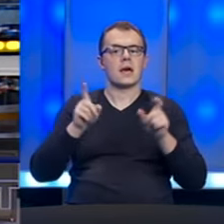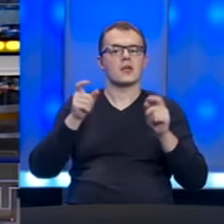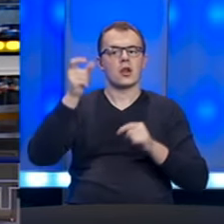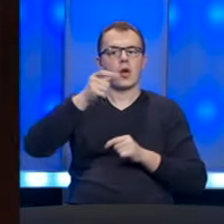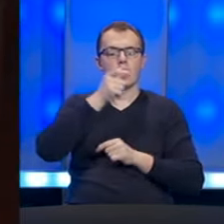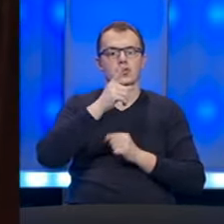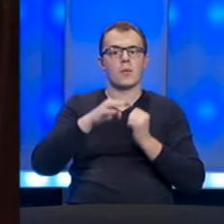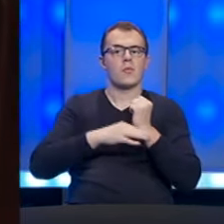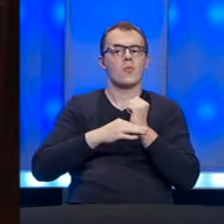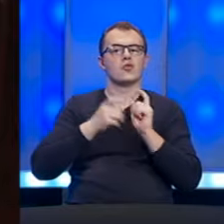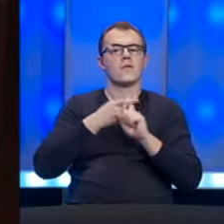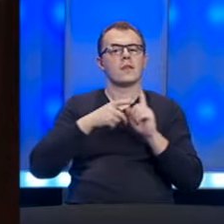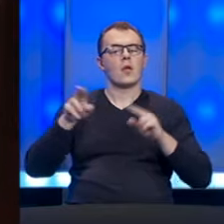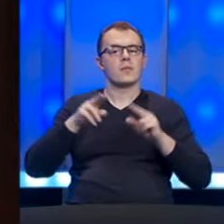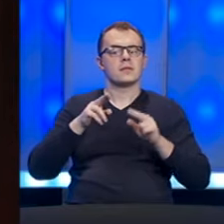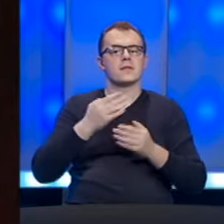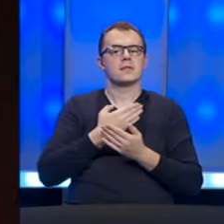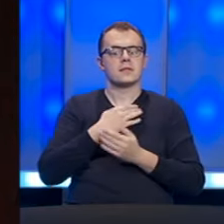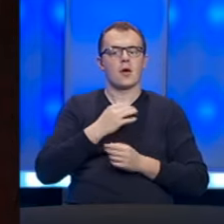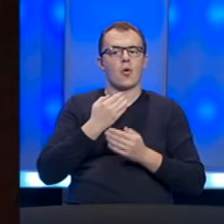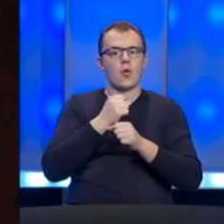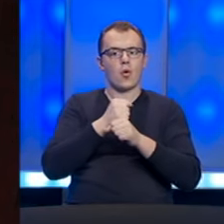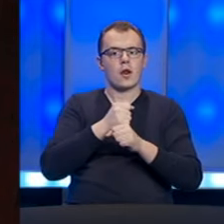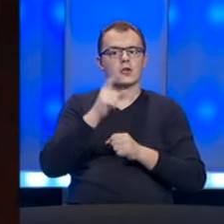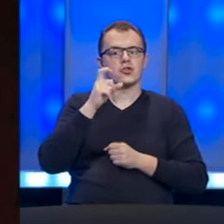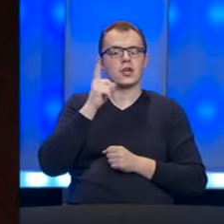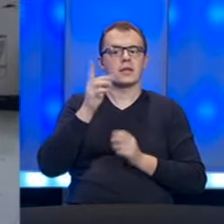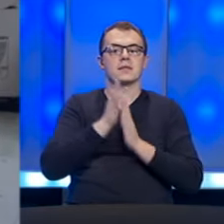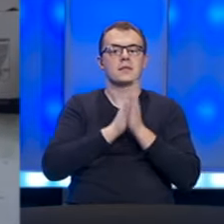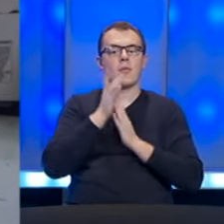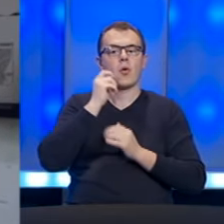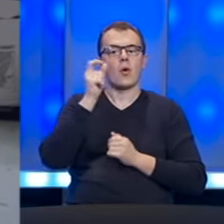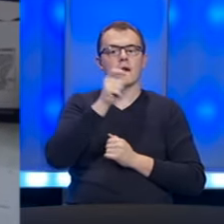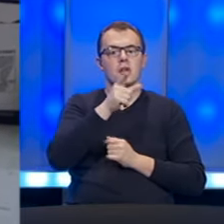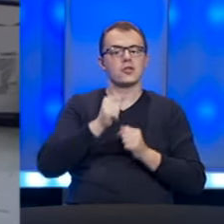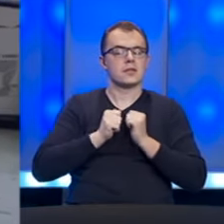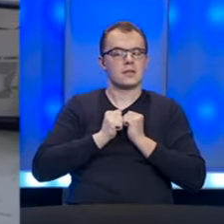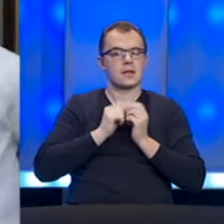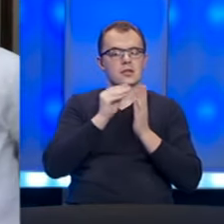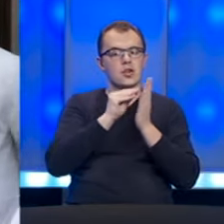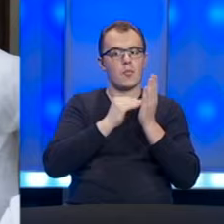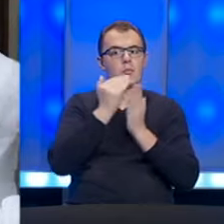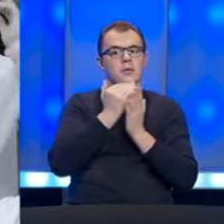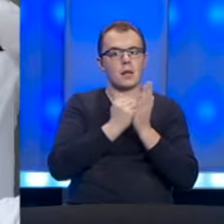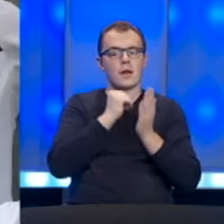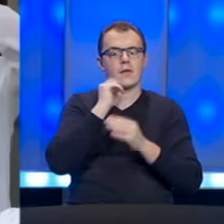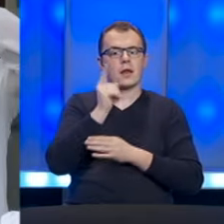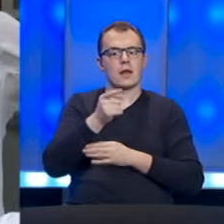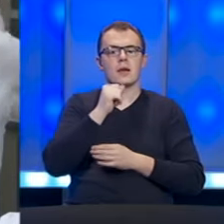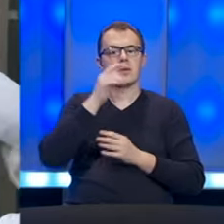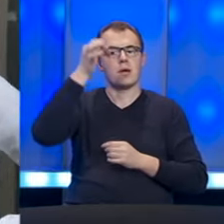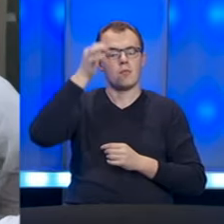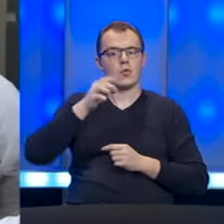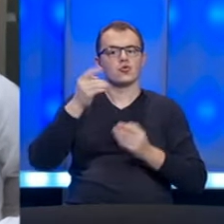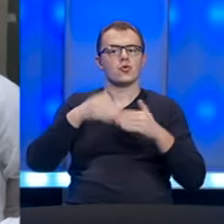osoba. Pomoćnik federalnog ministra zdravstva Goran Čerkez zamolio je građane da se drže propisanih pravila i naredbi, da